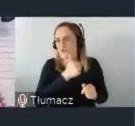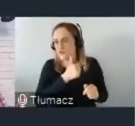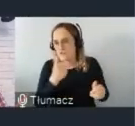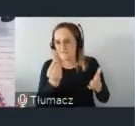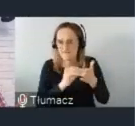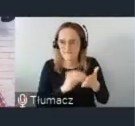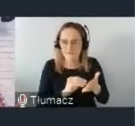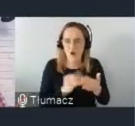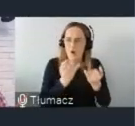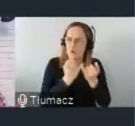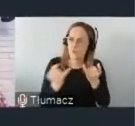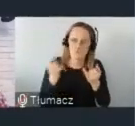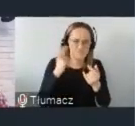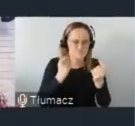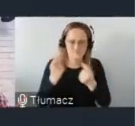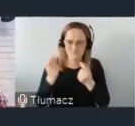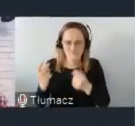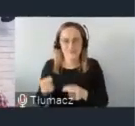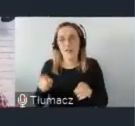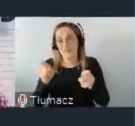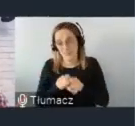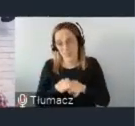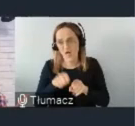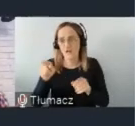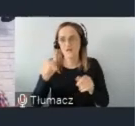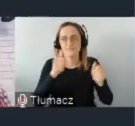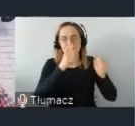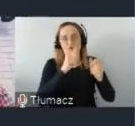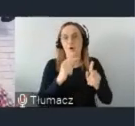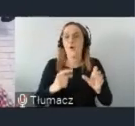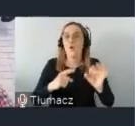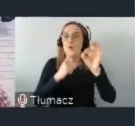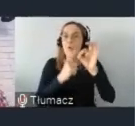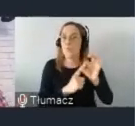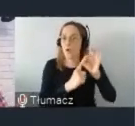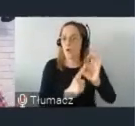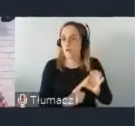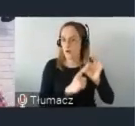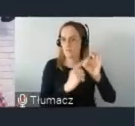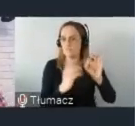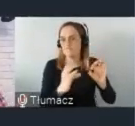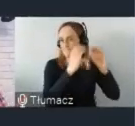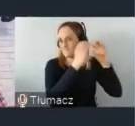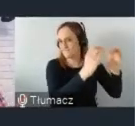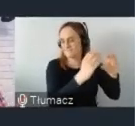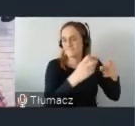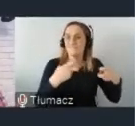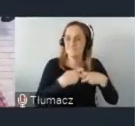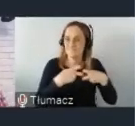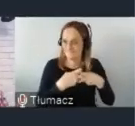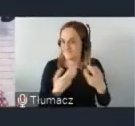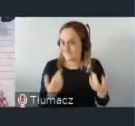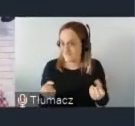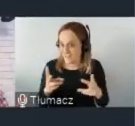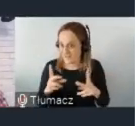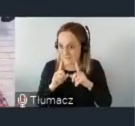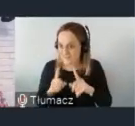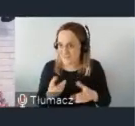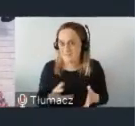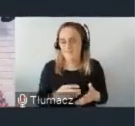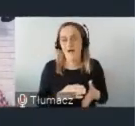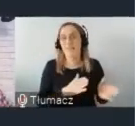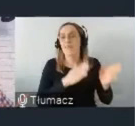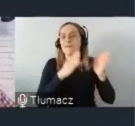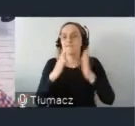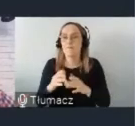jakichś różnych zagadek, ale też pewnie wieszacie już QR-kody, które przenoszą nas na przykład na strony internetowe. Tutaj kolejnym